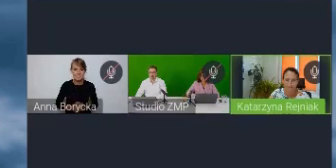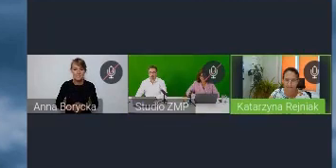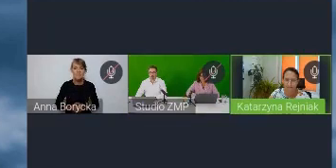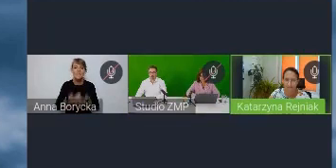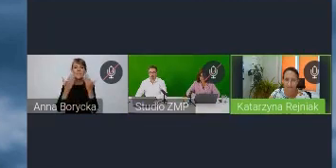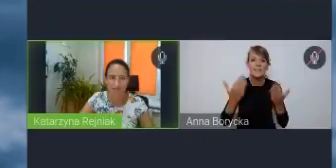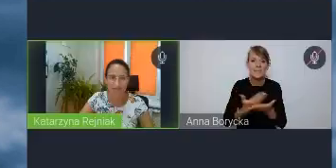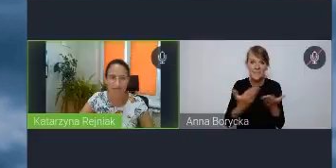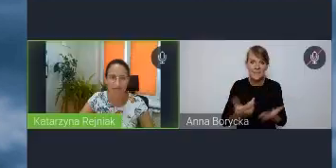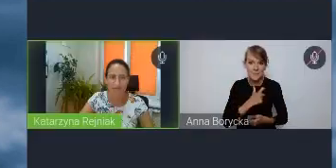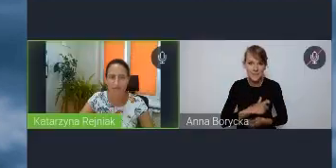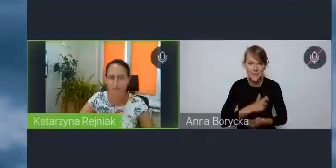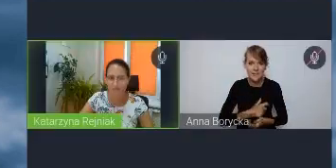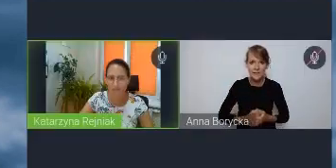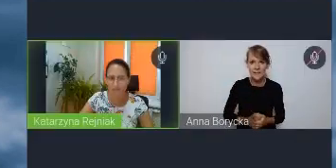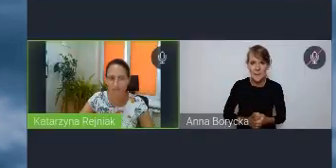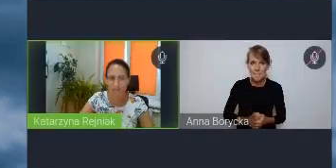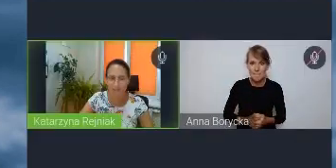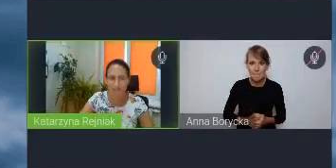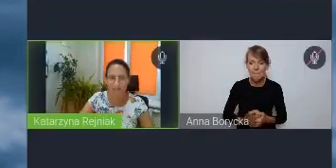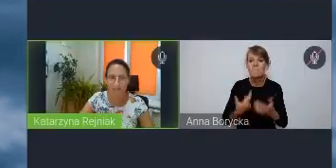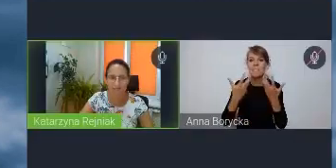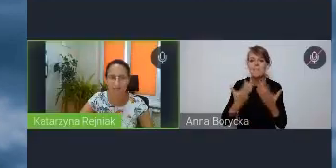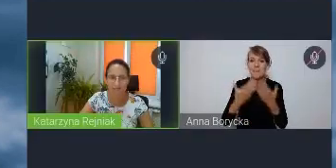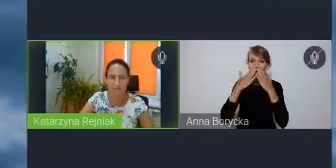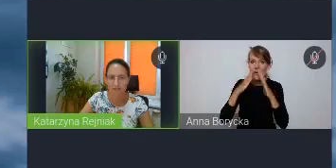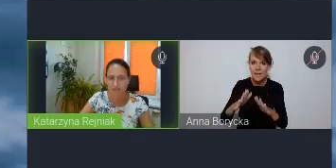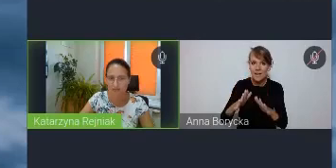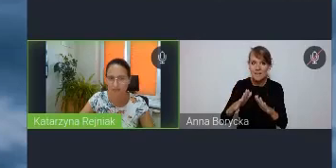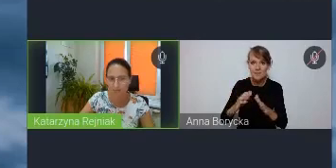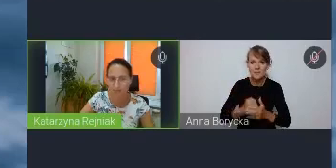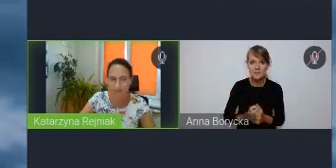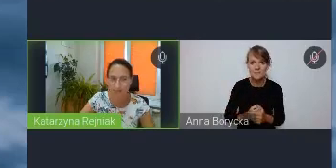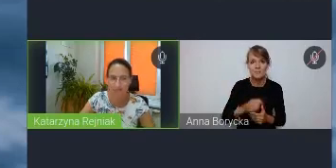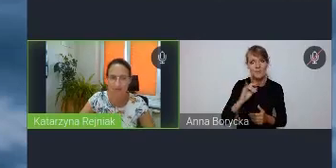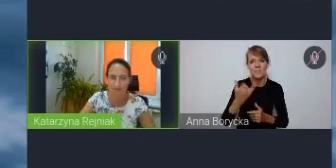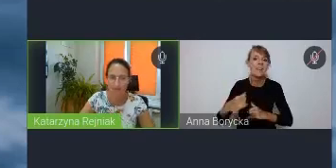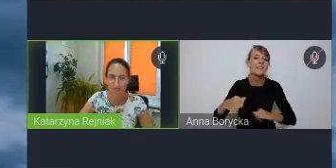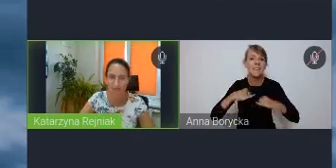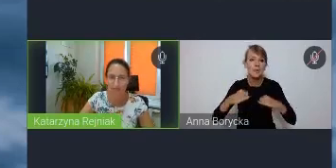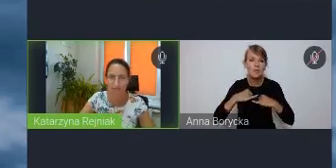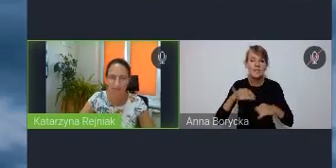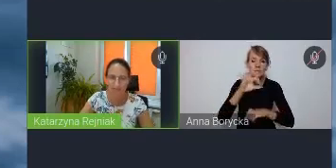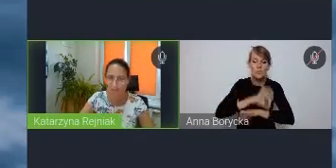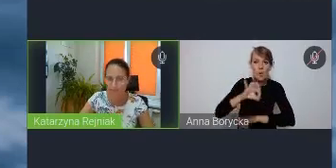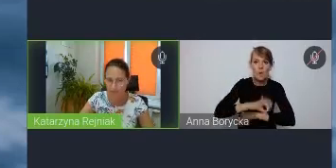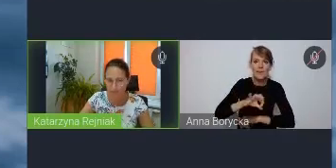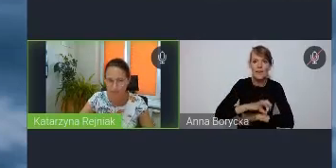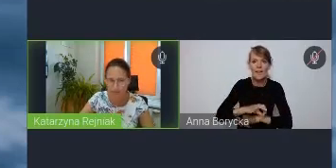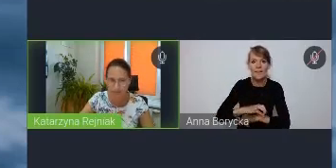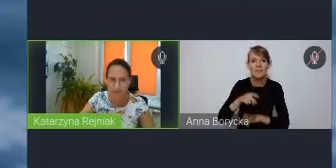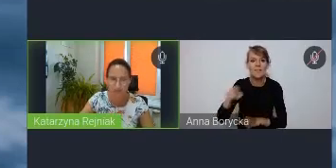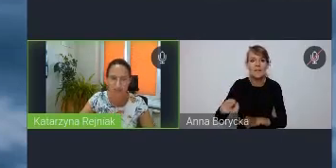Witam Państwa serdecznie. Chciałabym Państwu pokazać, jak zarządzać projektami od strony